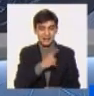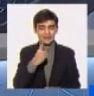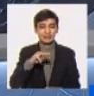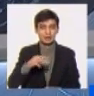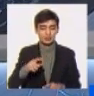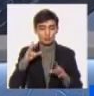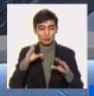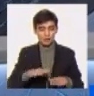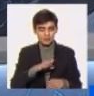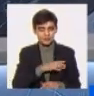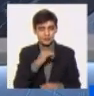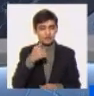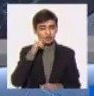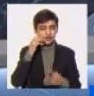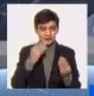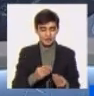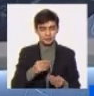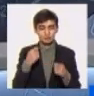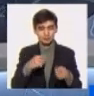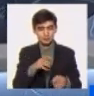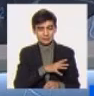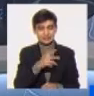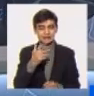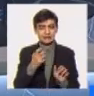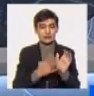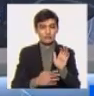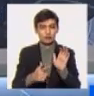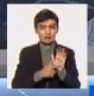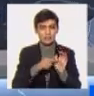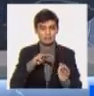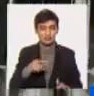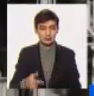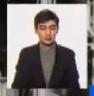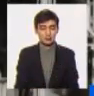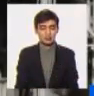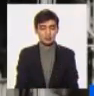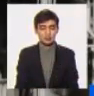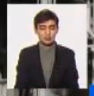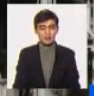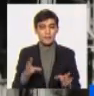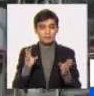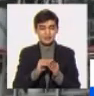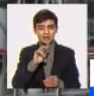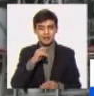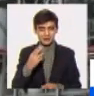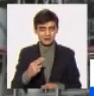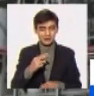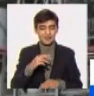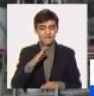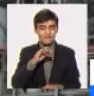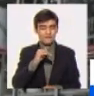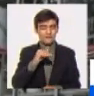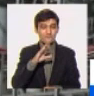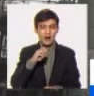со вчерашним днем и продается максимум за 397. Вместе с национальной валютой снижается